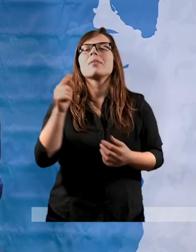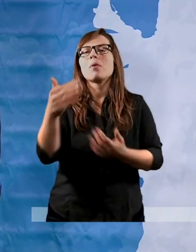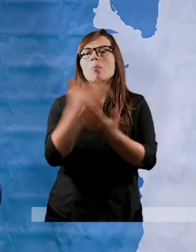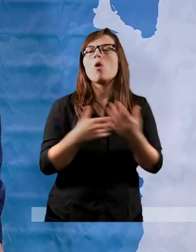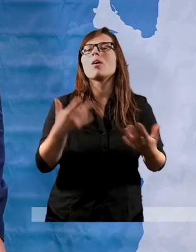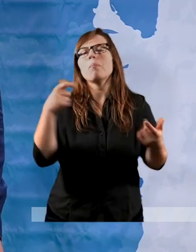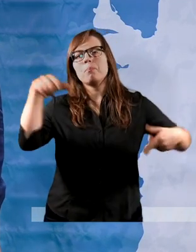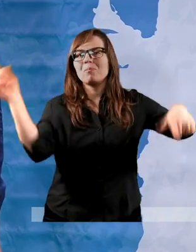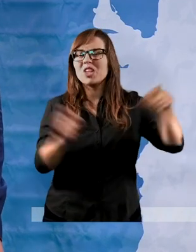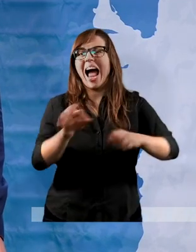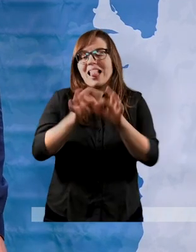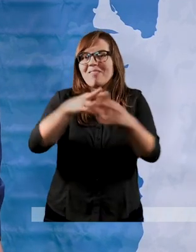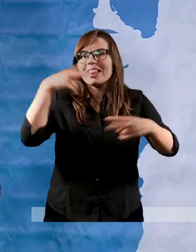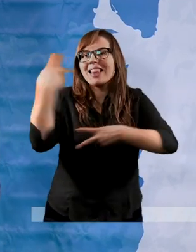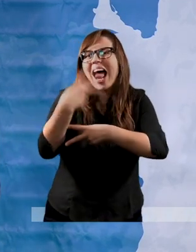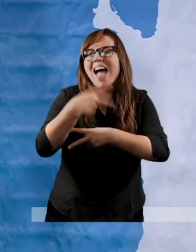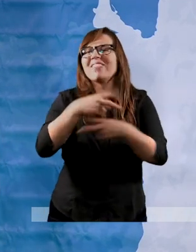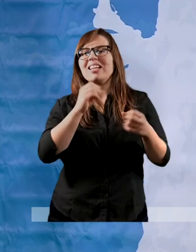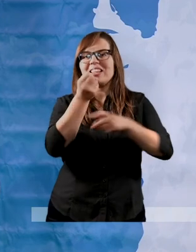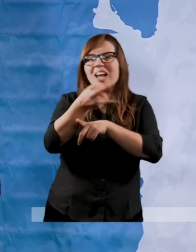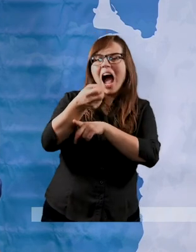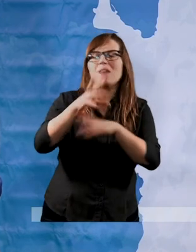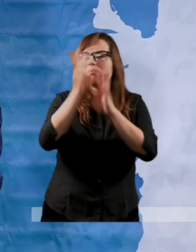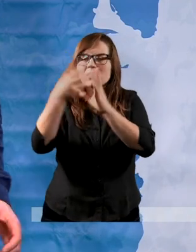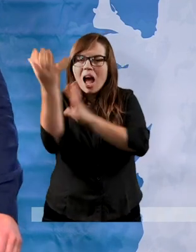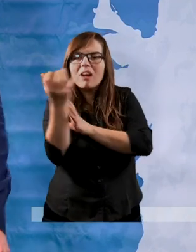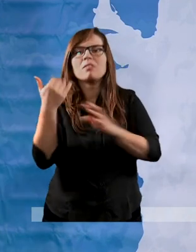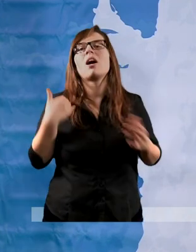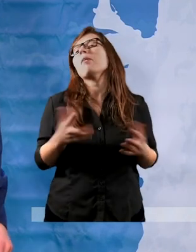I nawet przyjechała telewizja, nagrała reportaż o tym.